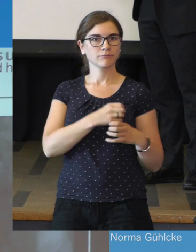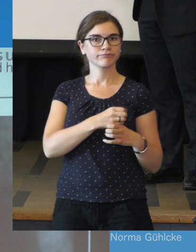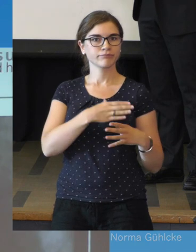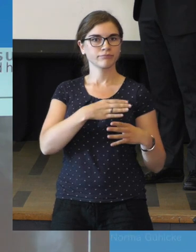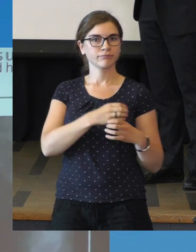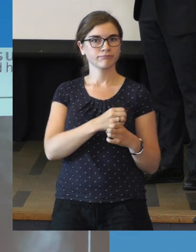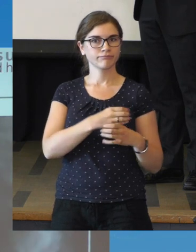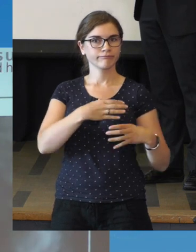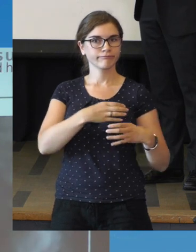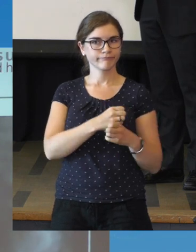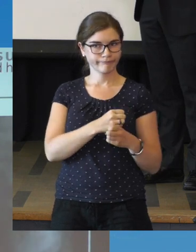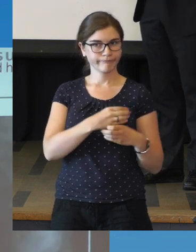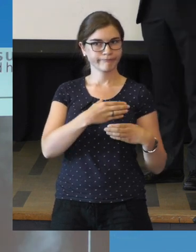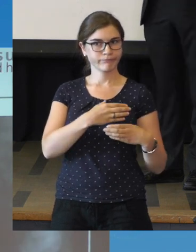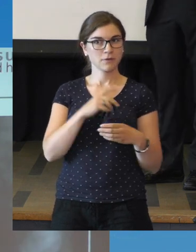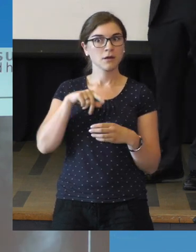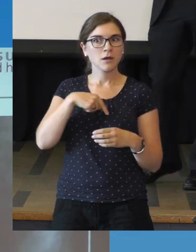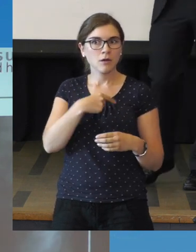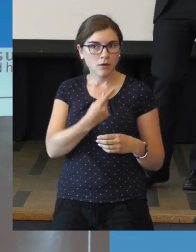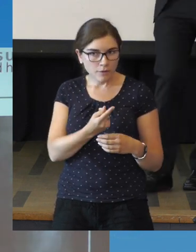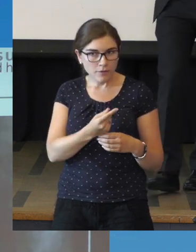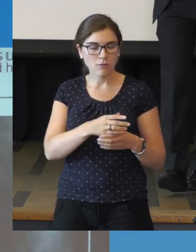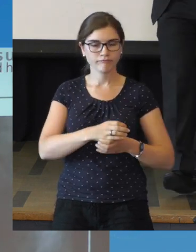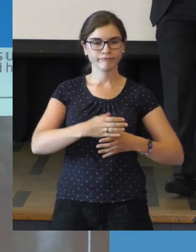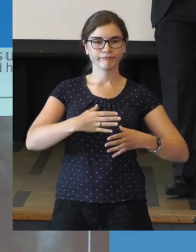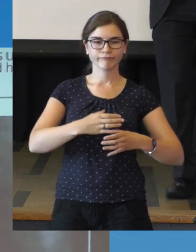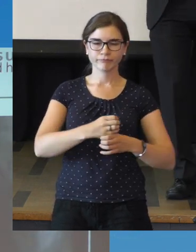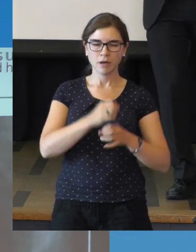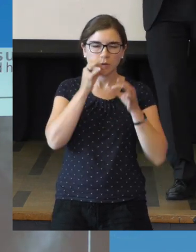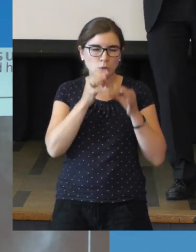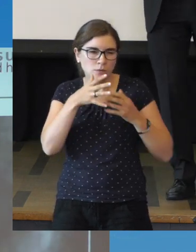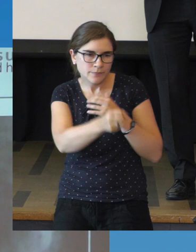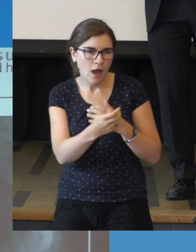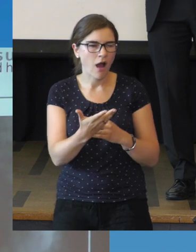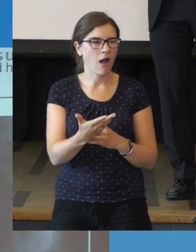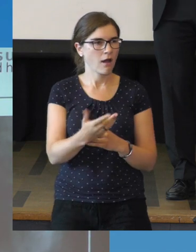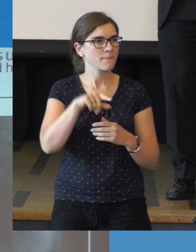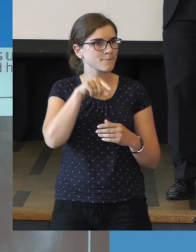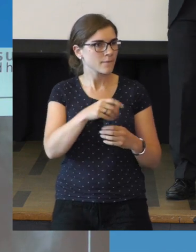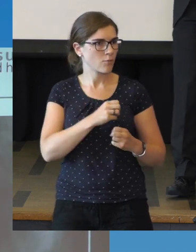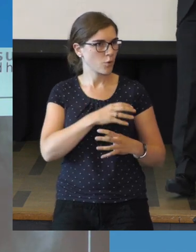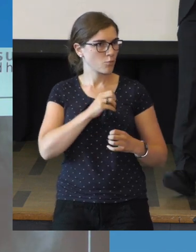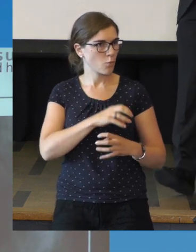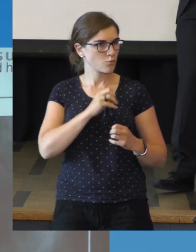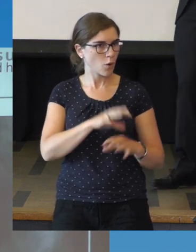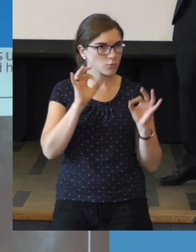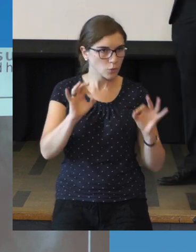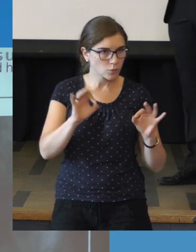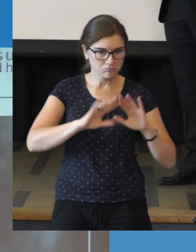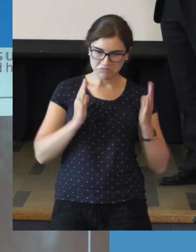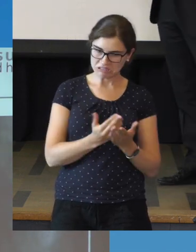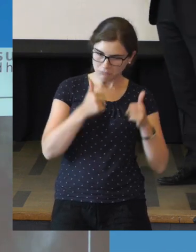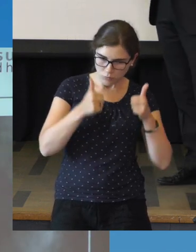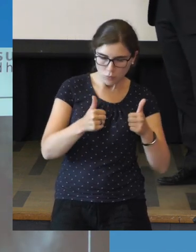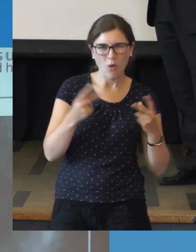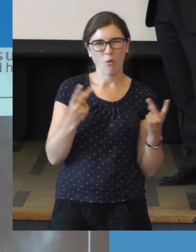zusammenzieht und danach wieder ausdehnt und dann wieder sich zusammenzieht. Dann können wir eben sehr gut feststellen, wie gut pumpt das Herz als Ganzes,